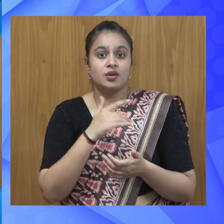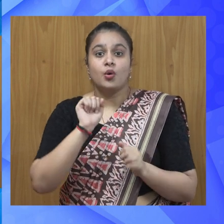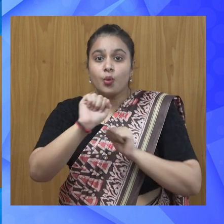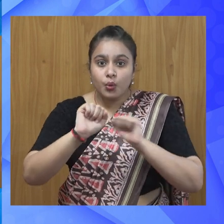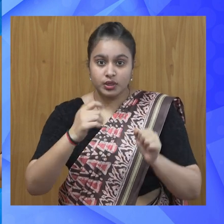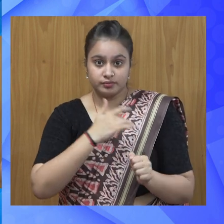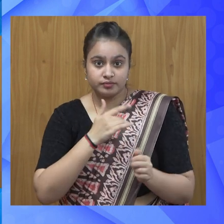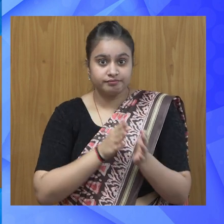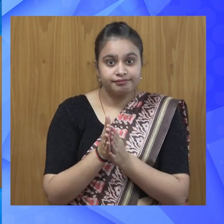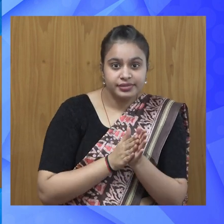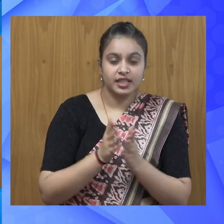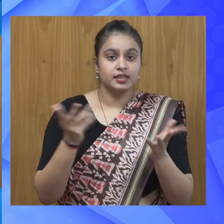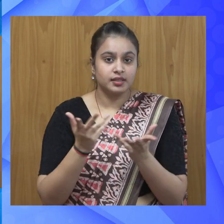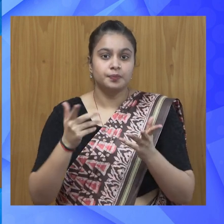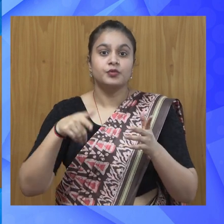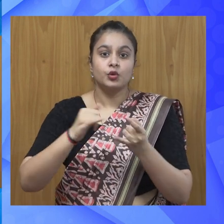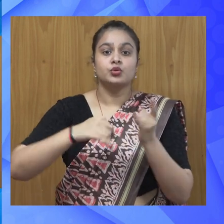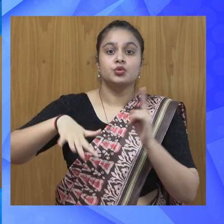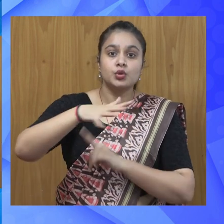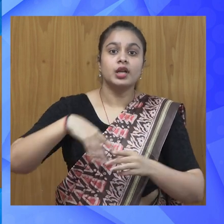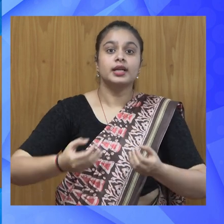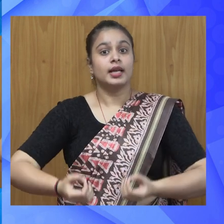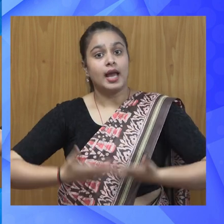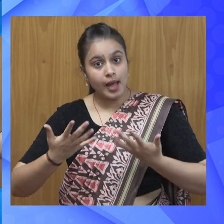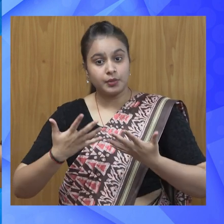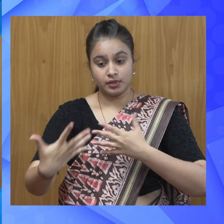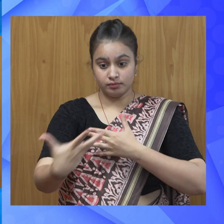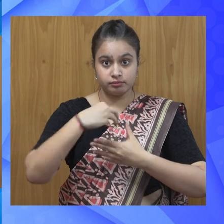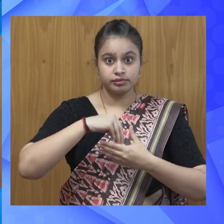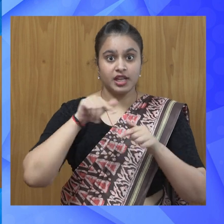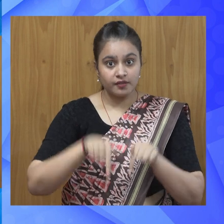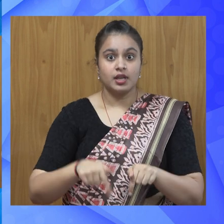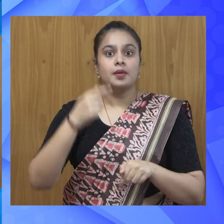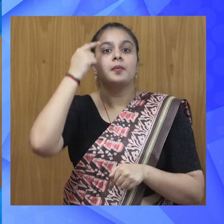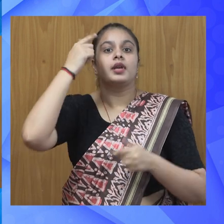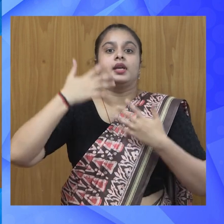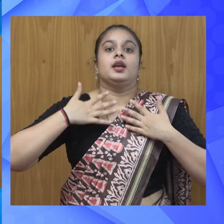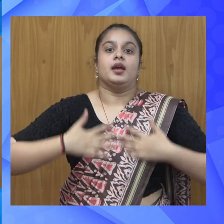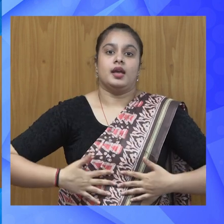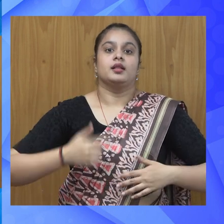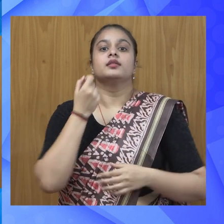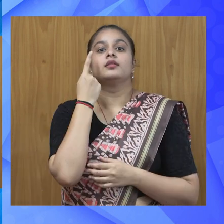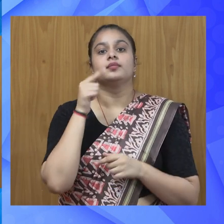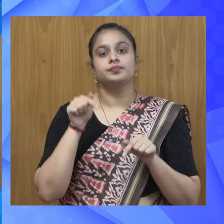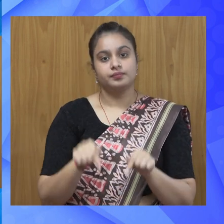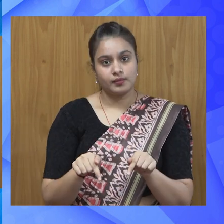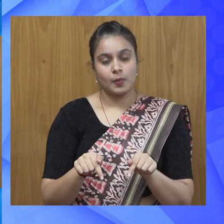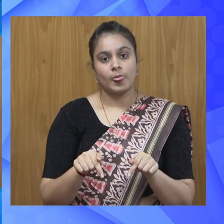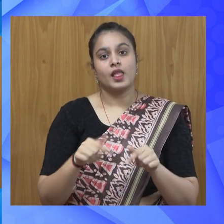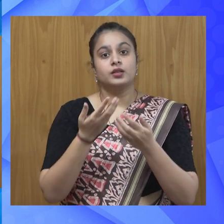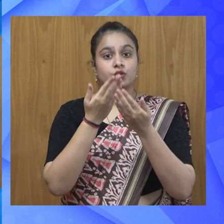रहें और अपने समुदाय में पूरी तरह से सम्मिलित रहें, तो ये हम मानसिक स्वास्थ्य को हम समझते हैं,